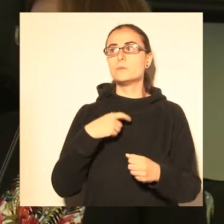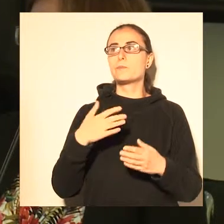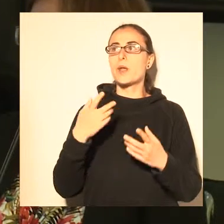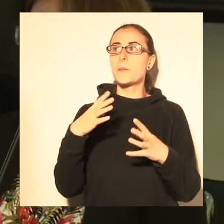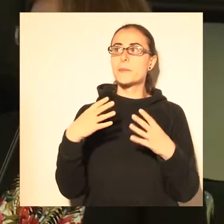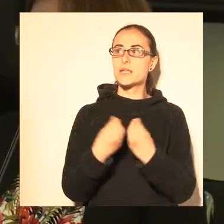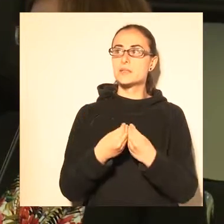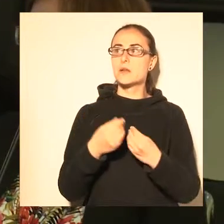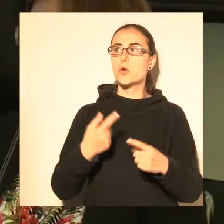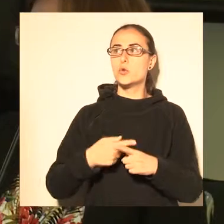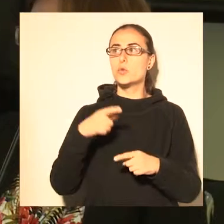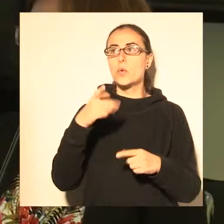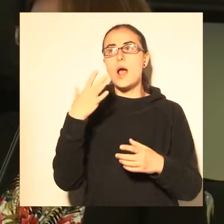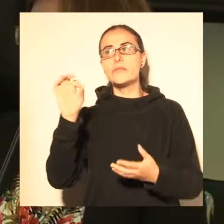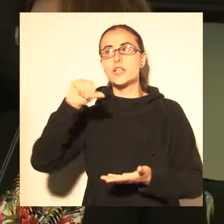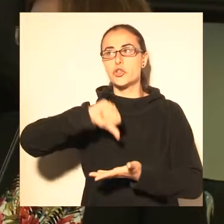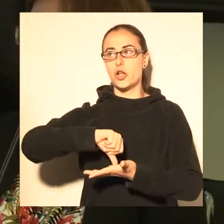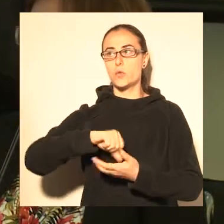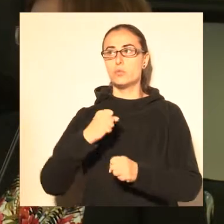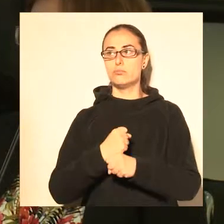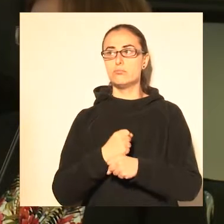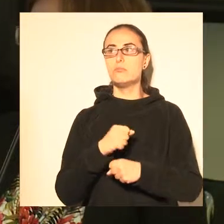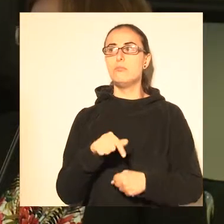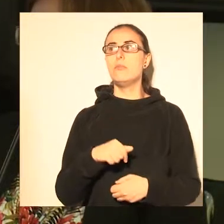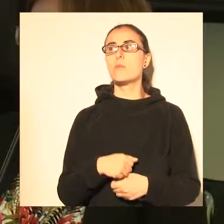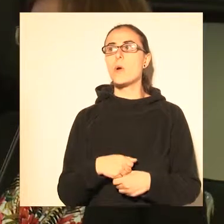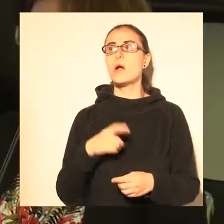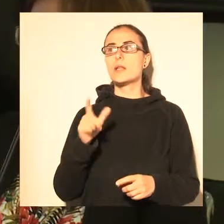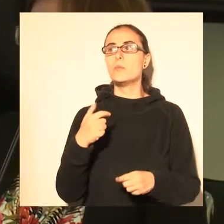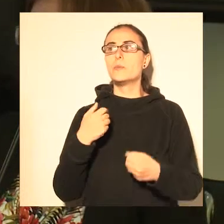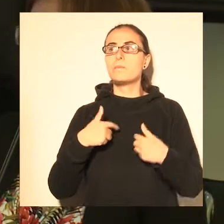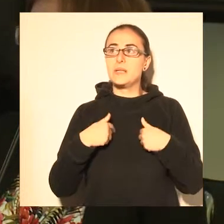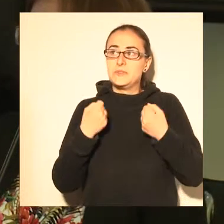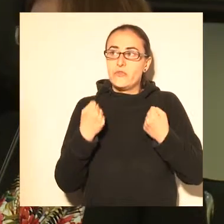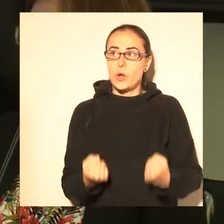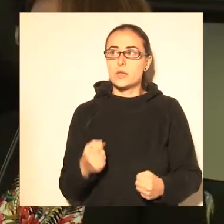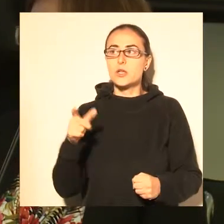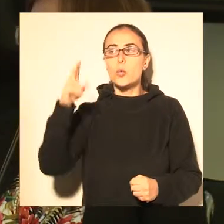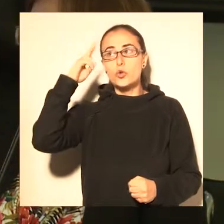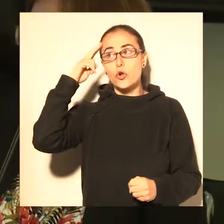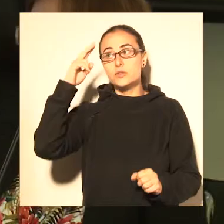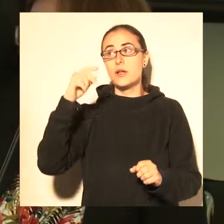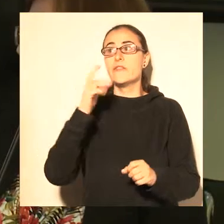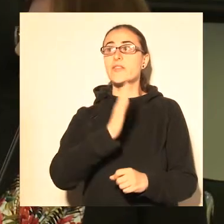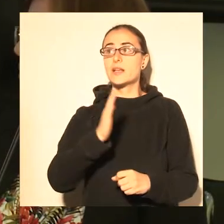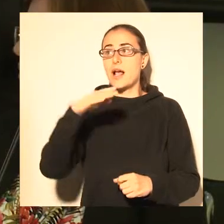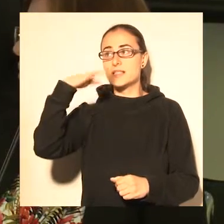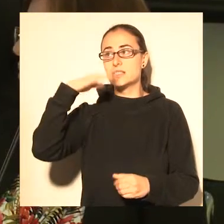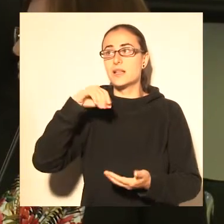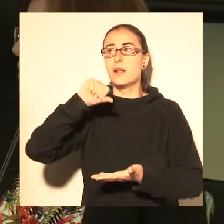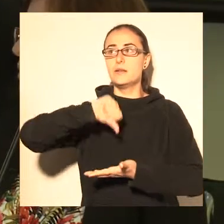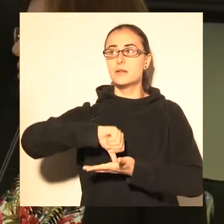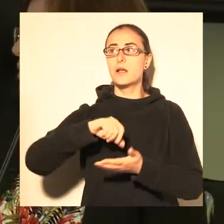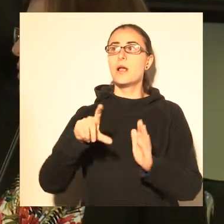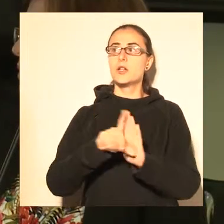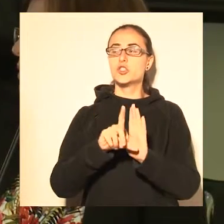pompieristic cu ducând un astfel de centru ă Îmi este foarte greu să cunosc în fiecare